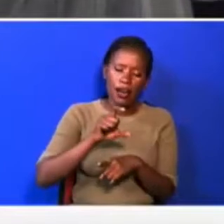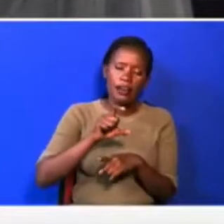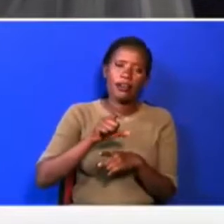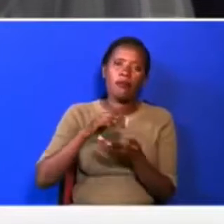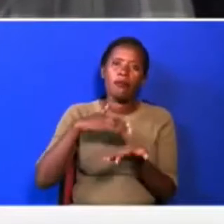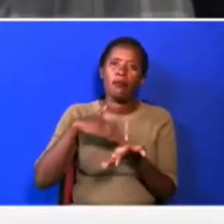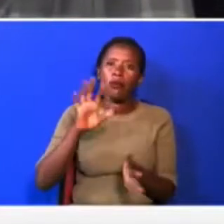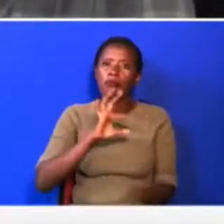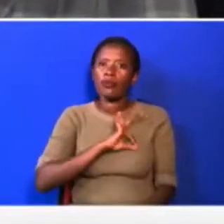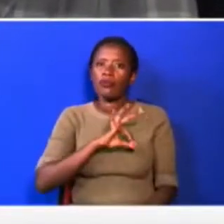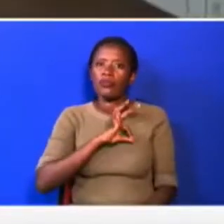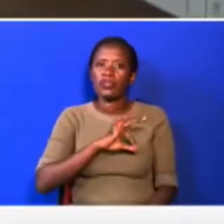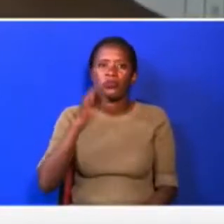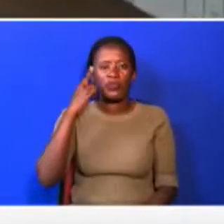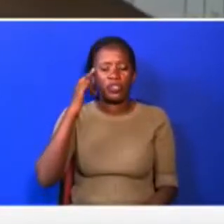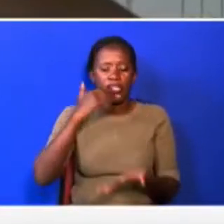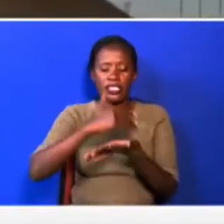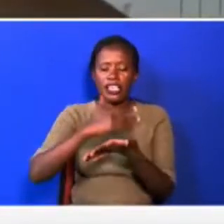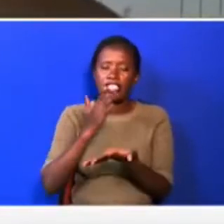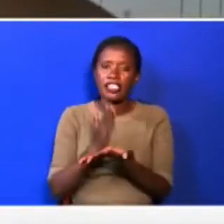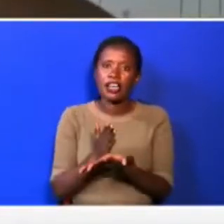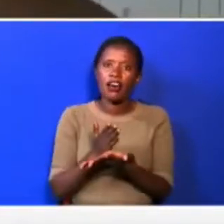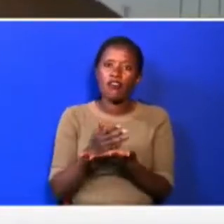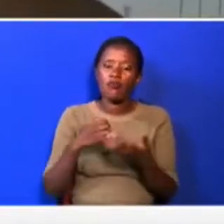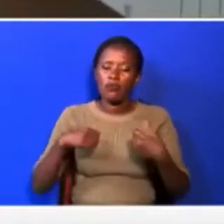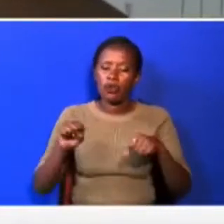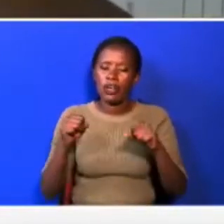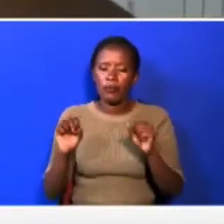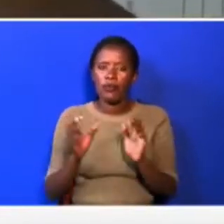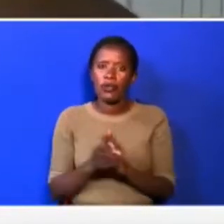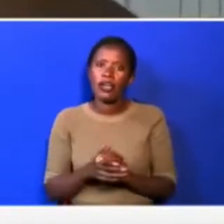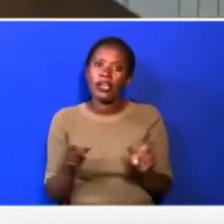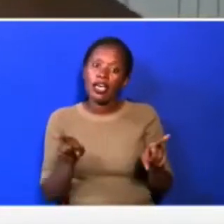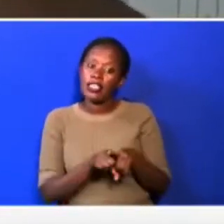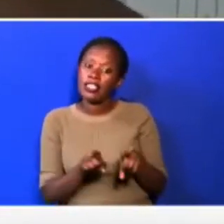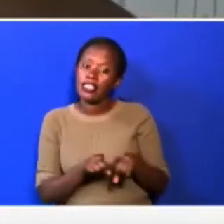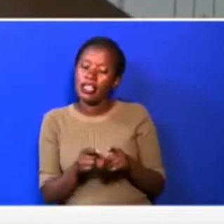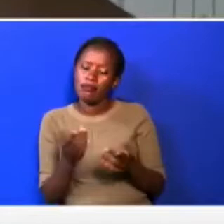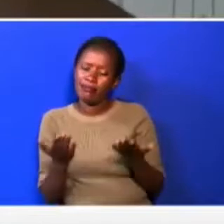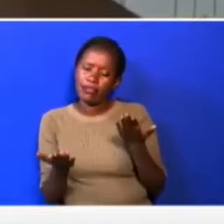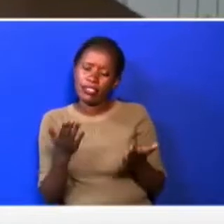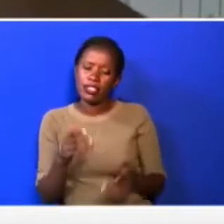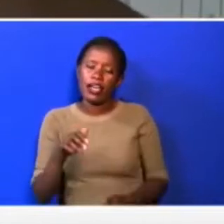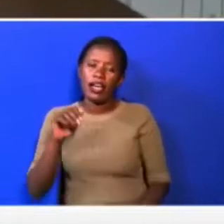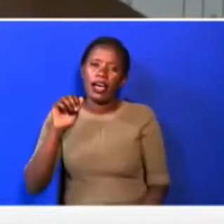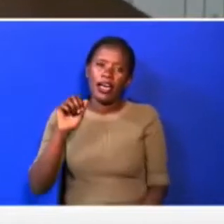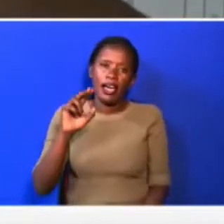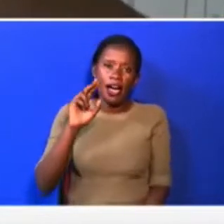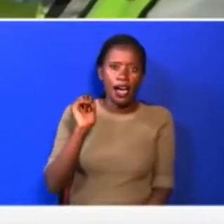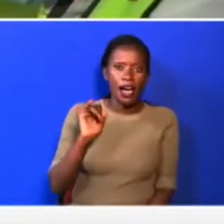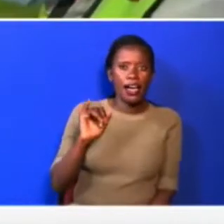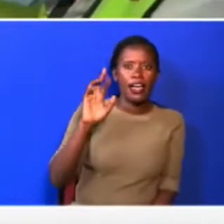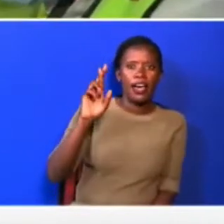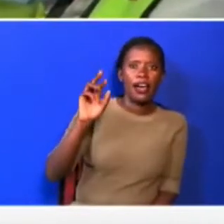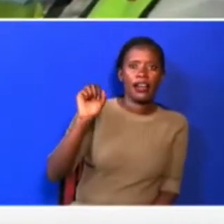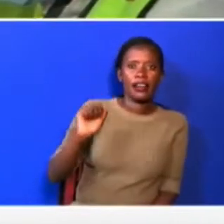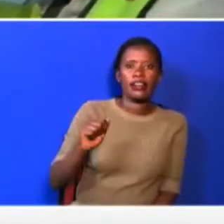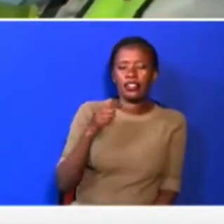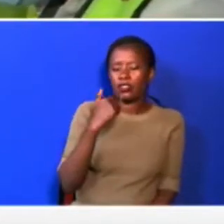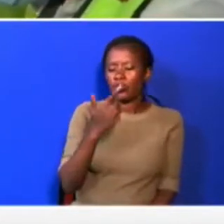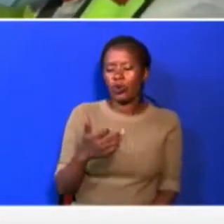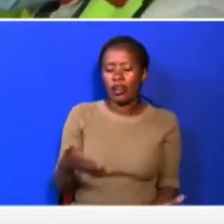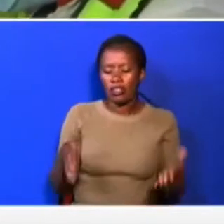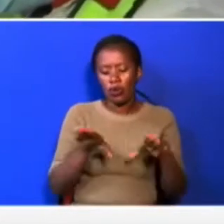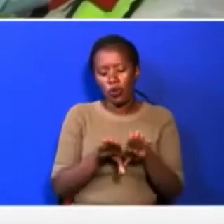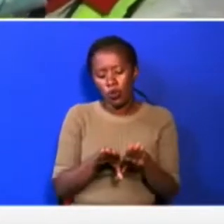kwa kiahidi kwamba serikali itashirikiana na mamlaka ya kudhibiti bima IRA ili kufunga kampuni zisizo